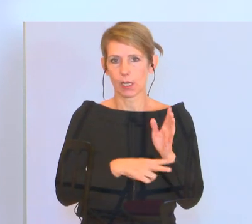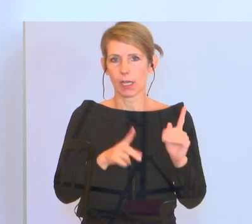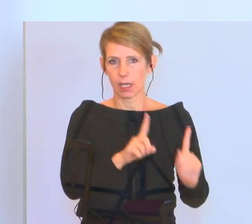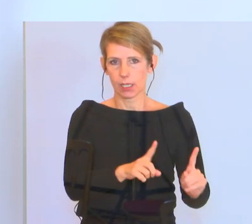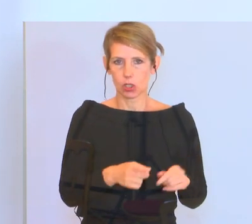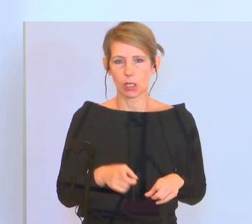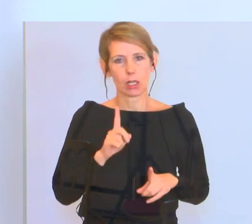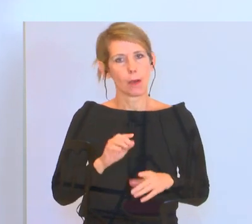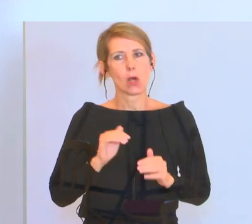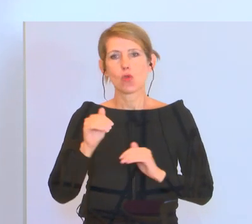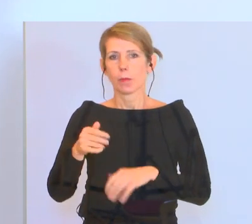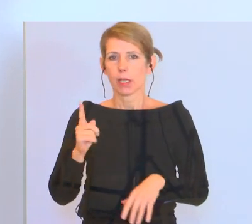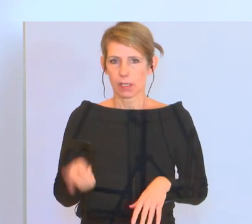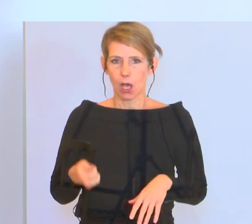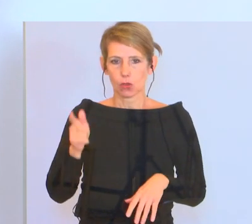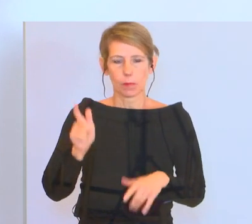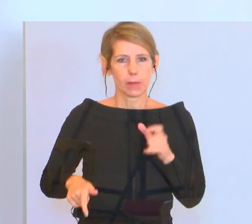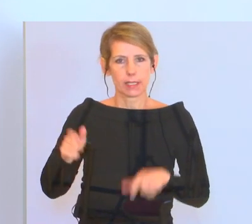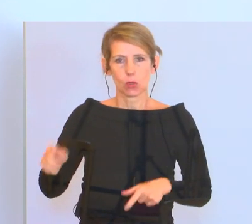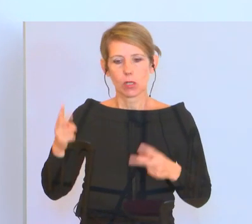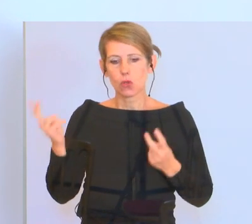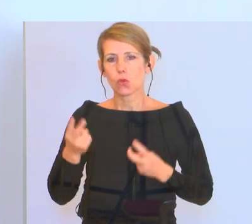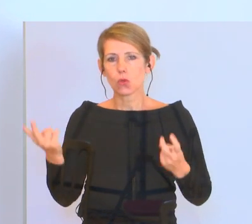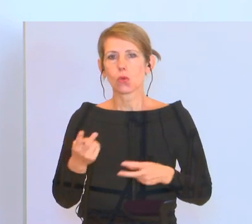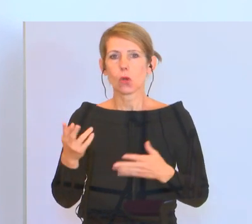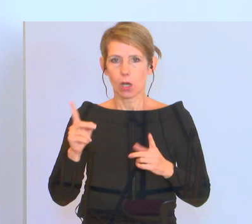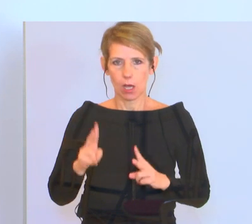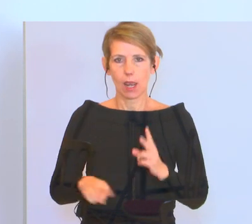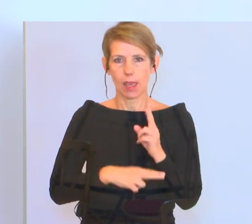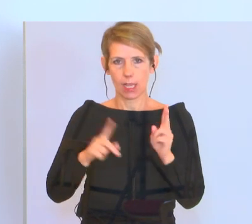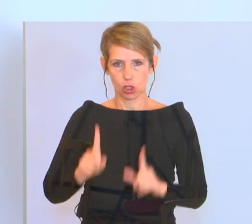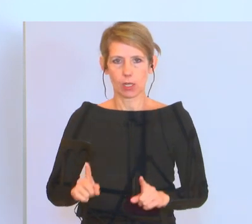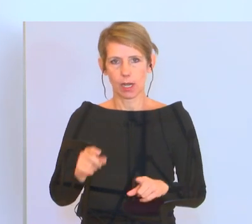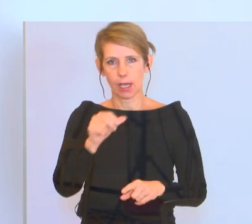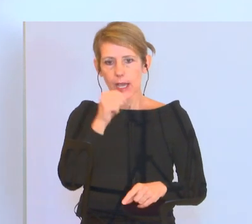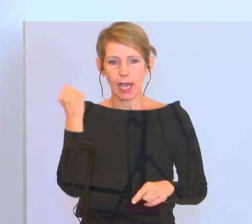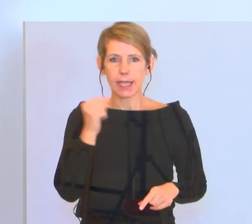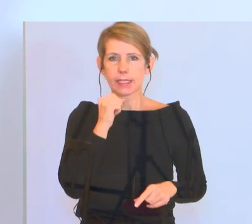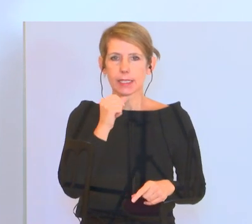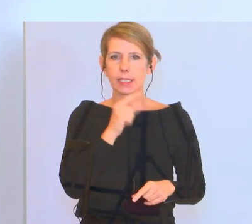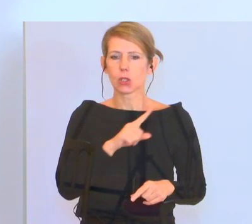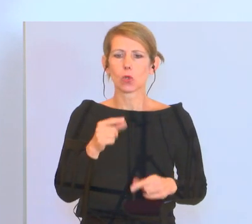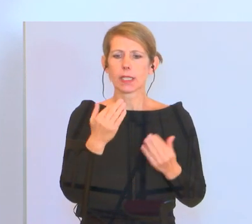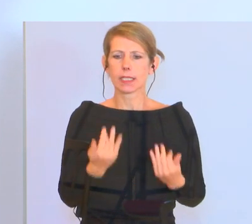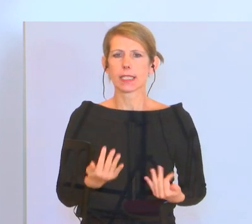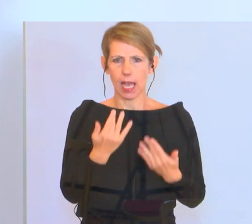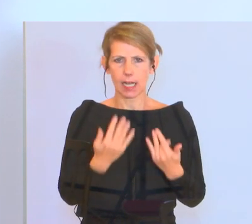über 1000 junge Menschen, die eine Lehrstelle suchen. Wir sehen also, das Problem ist nicht ausschließlich quantitativ